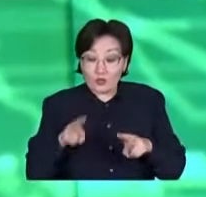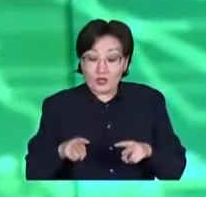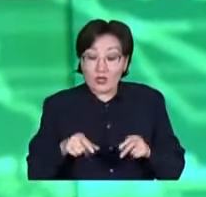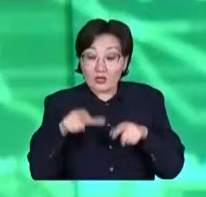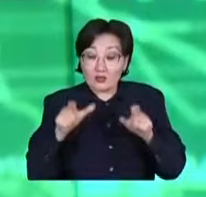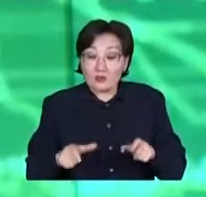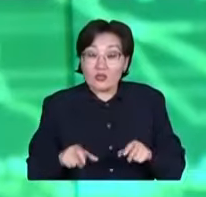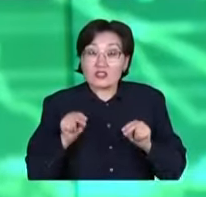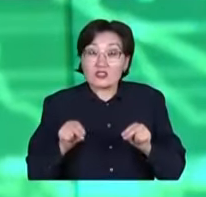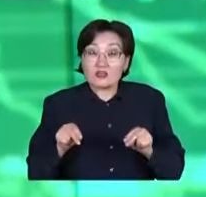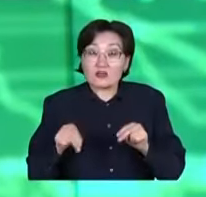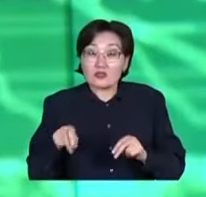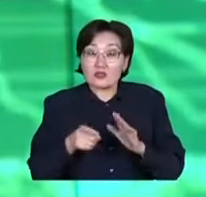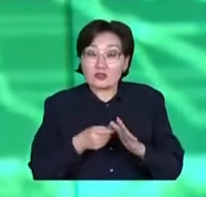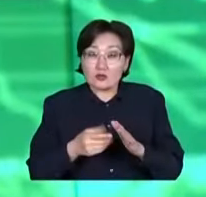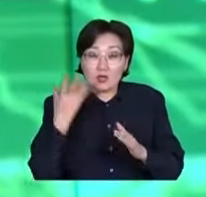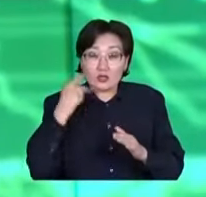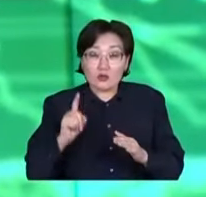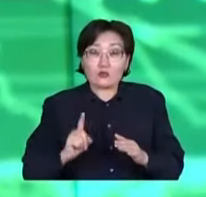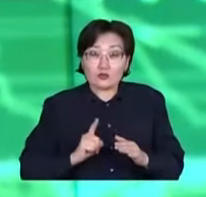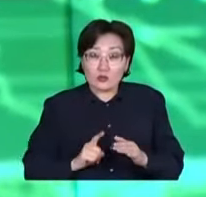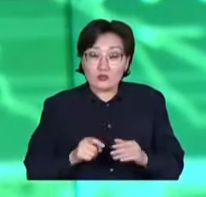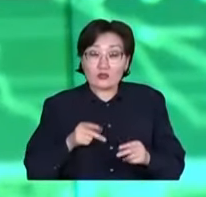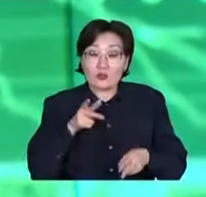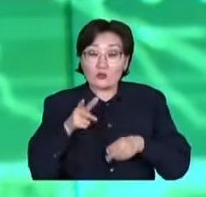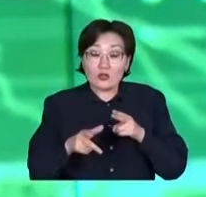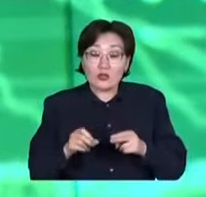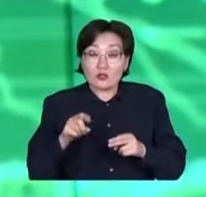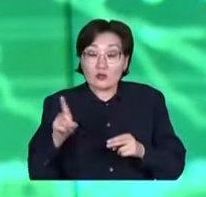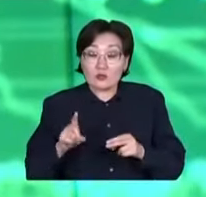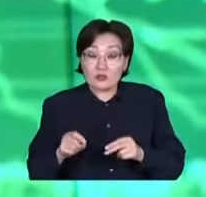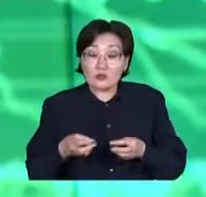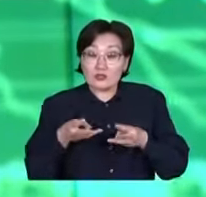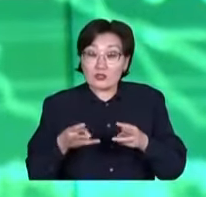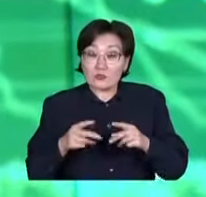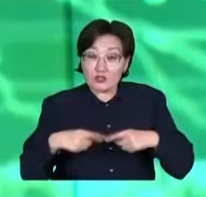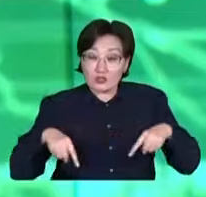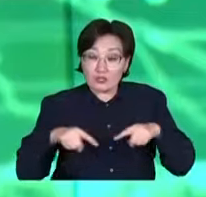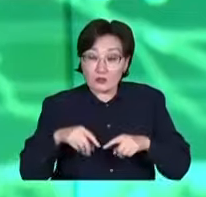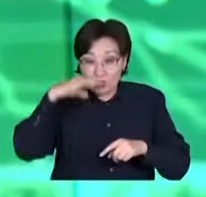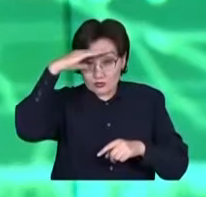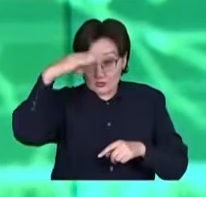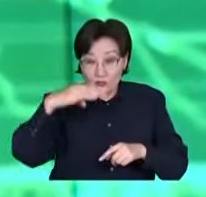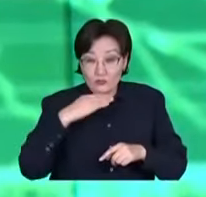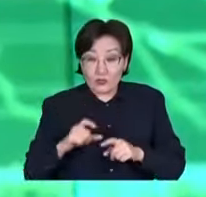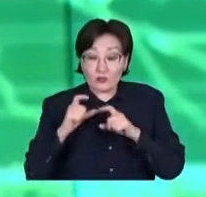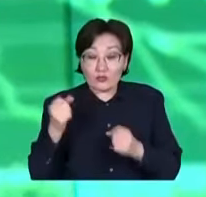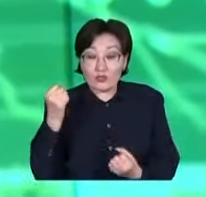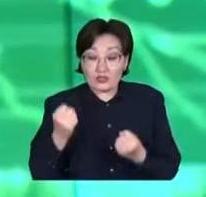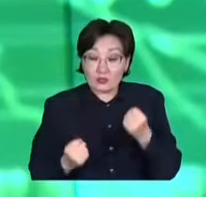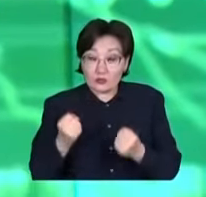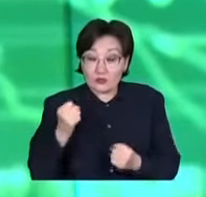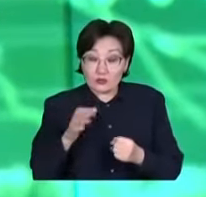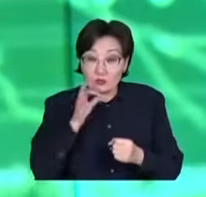қашанғы күтеміз деп наразы. Қайғылы жайтты еске алған олар былтыр екібастұз көмір кенішінде жұмыс істейтін әкелерінің жүк көлігін басқарып келе